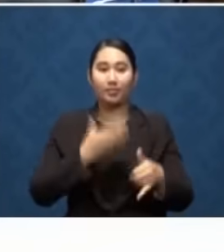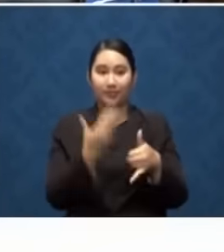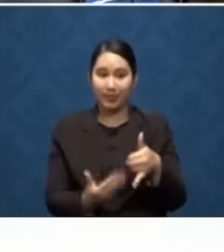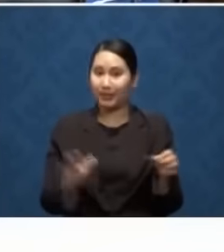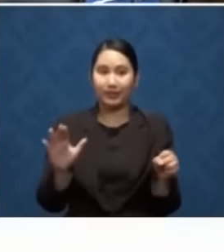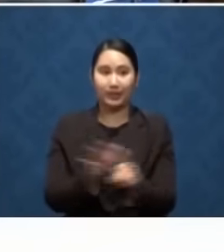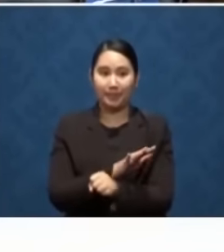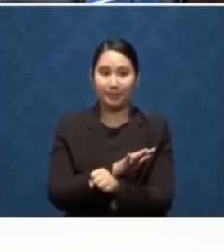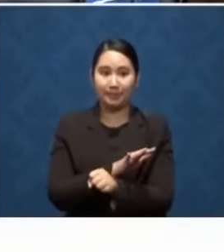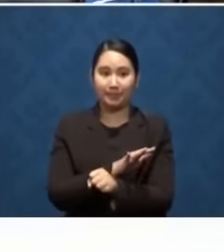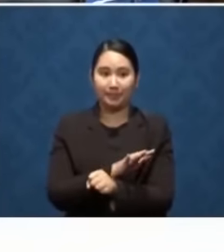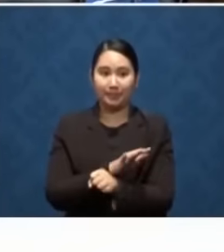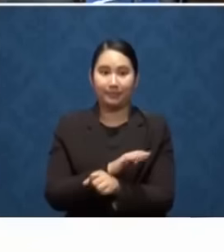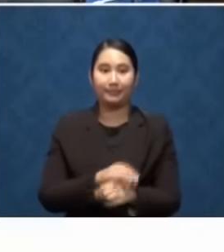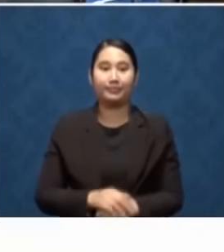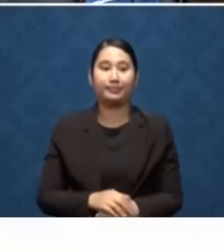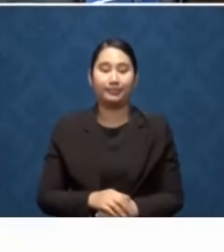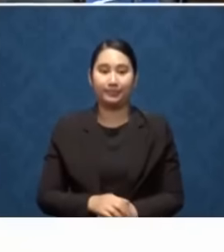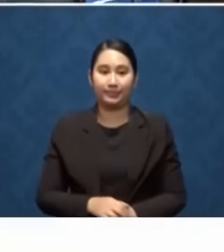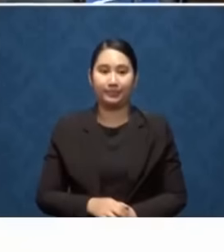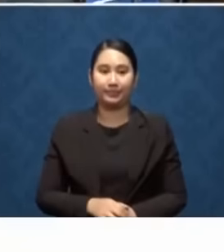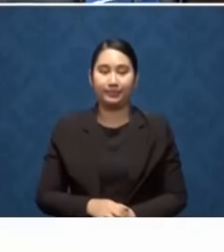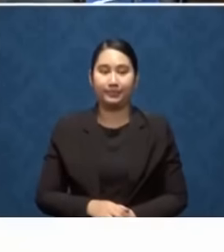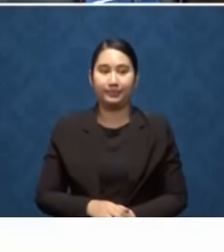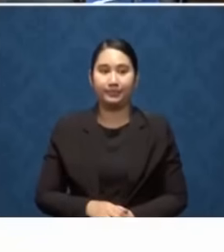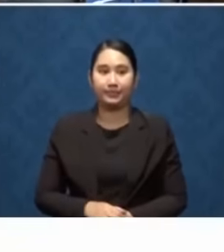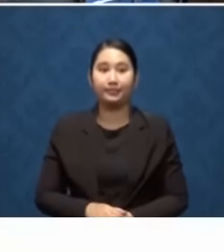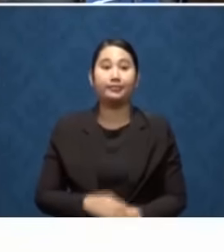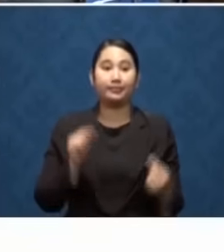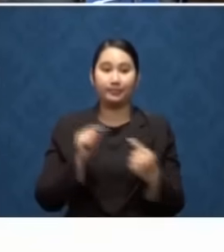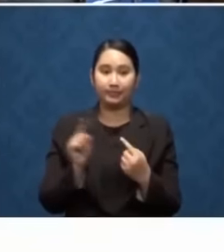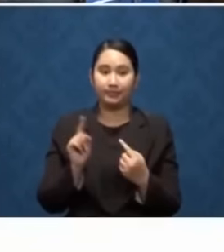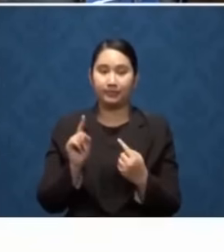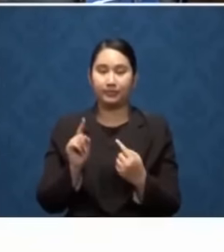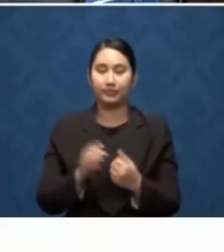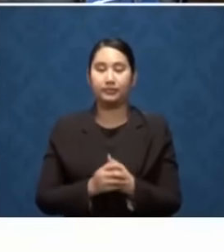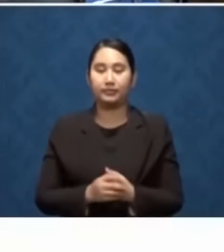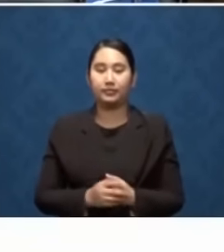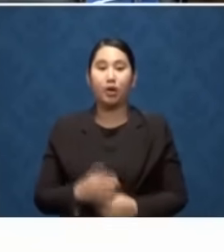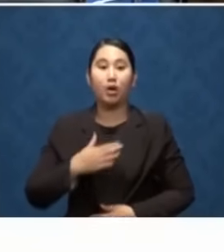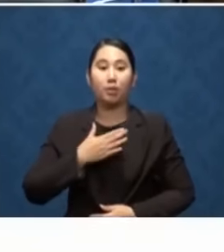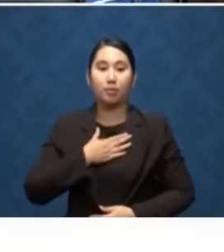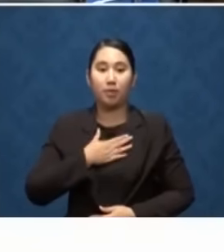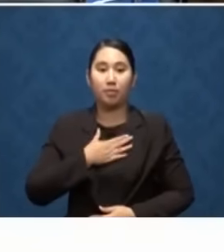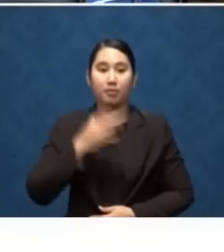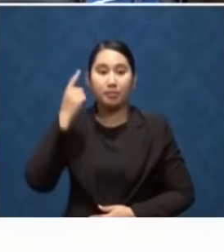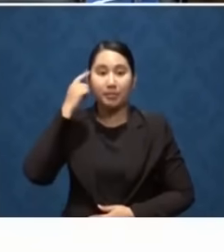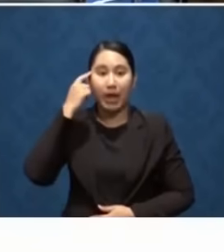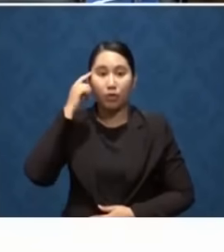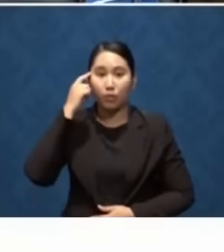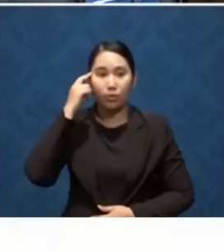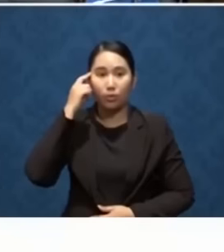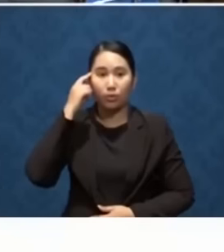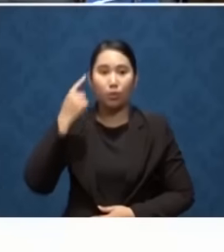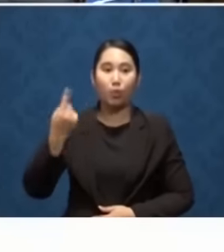บทุกประการและด้วยความชอบธรรมครับแม้ว่าจะเป็นกระบวนการนะครับที่ตัวผมเองก็ยังไม่รู้เลยครับว่า